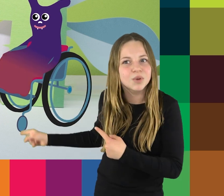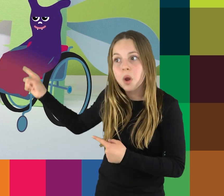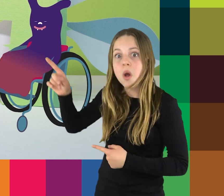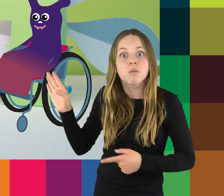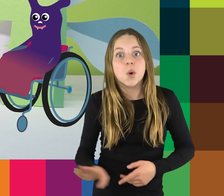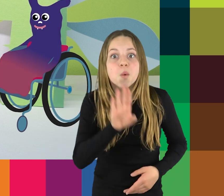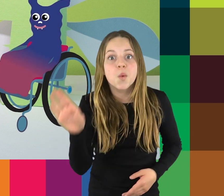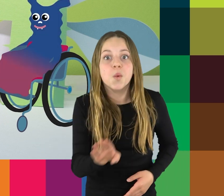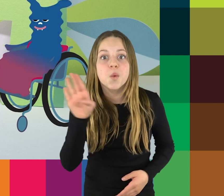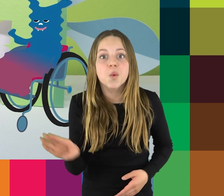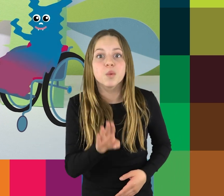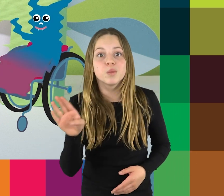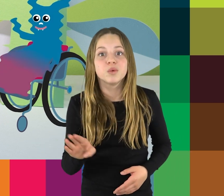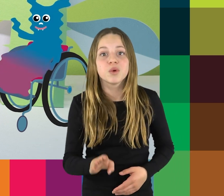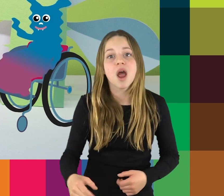à nouveau.